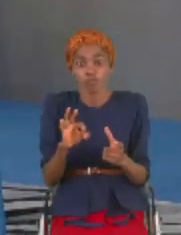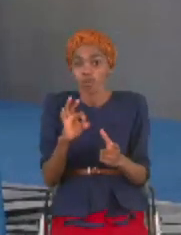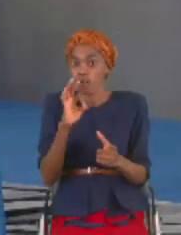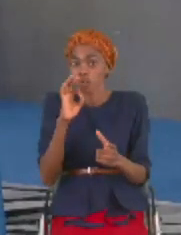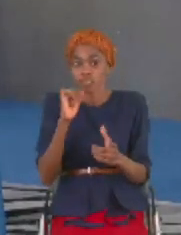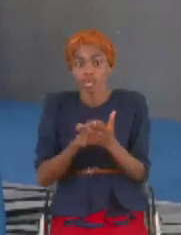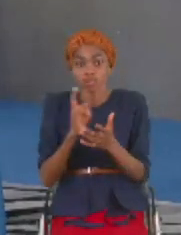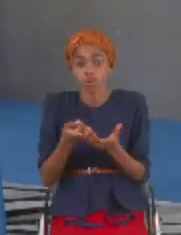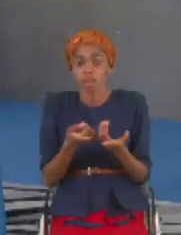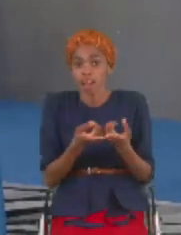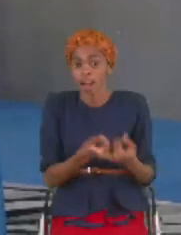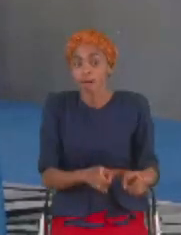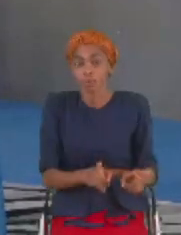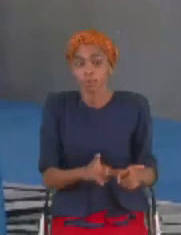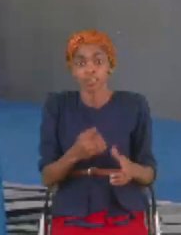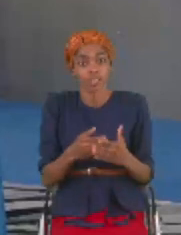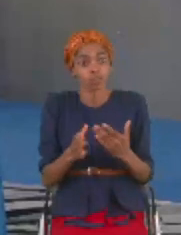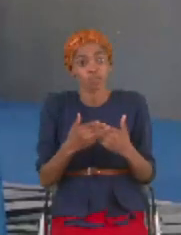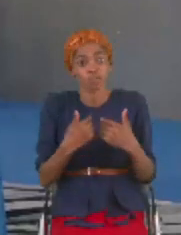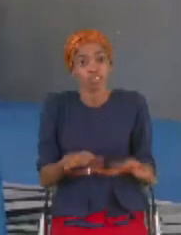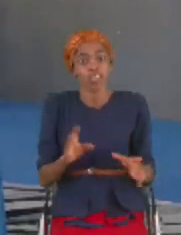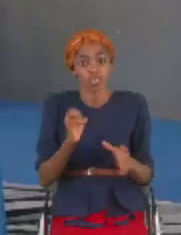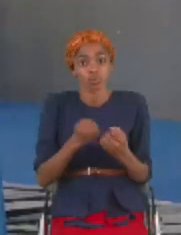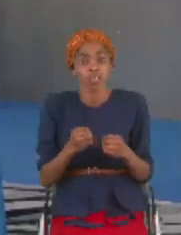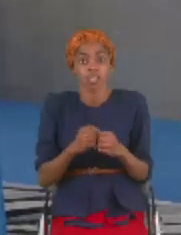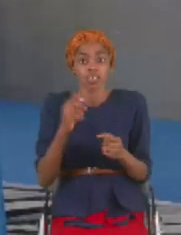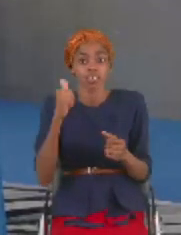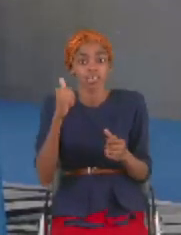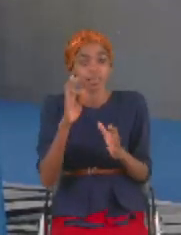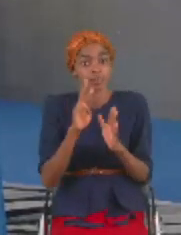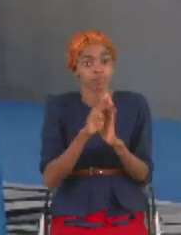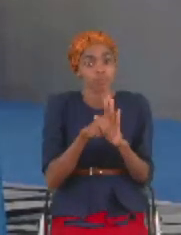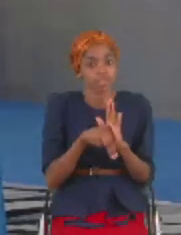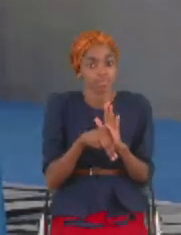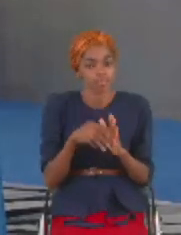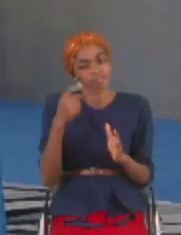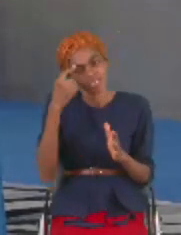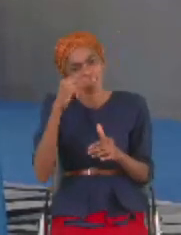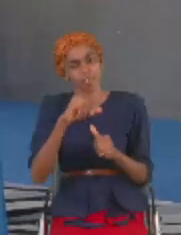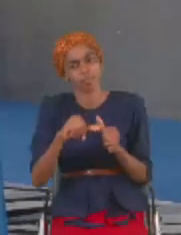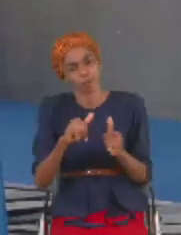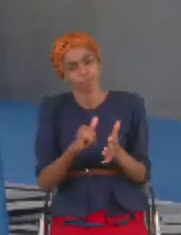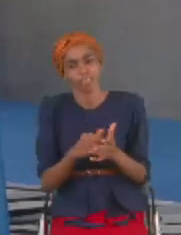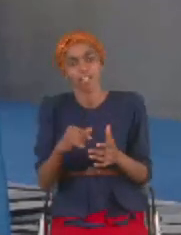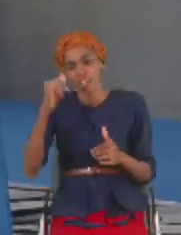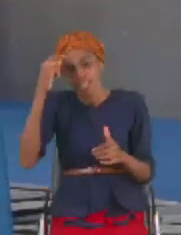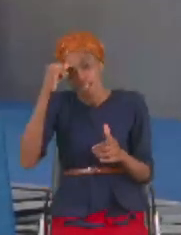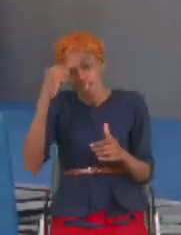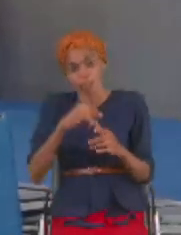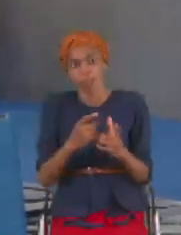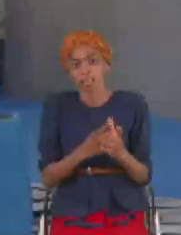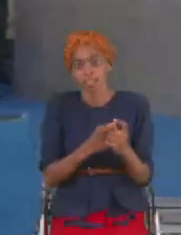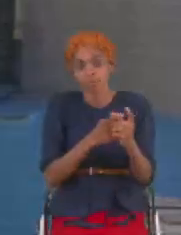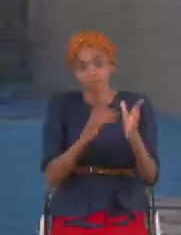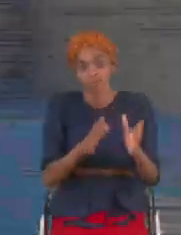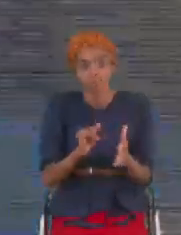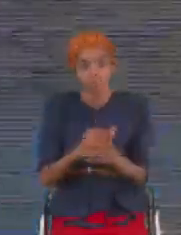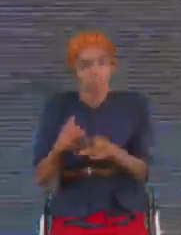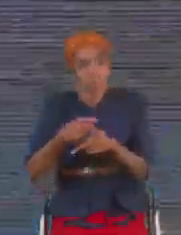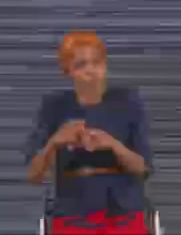produit et qui va finir à 10 minutes pensez un athlète qui